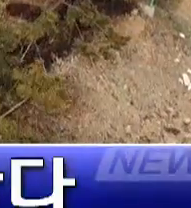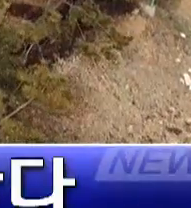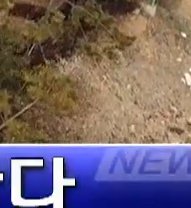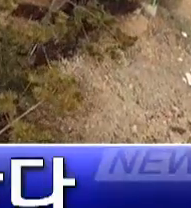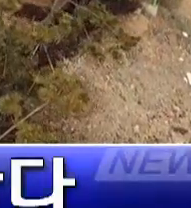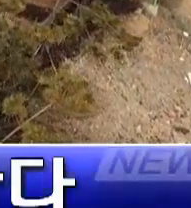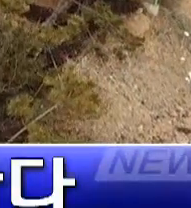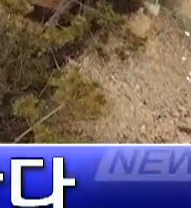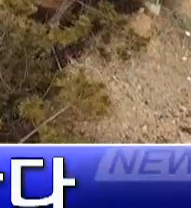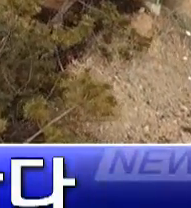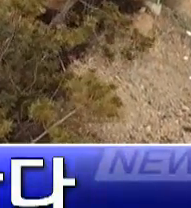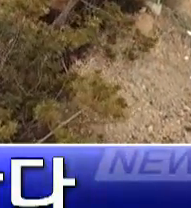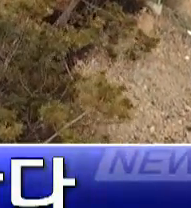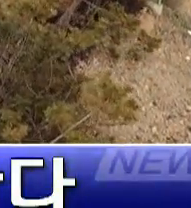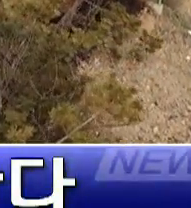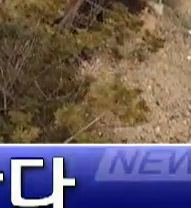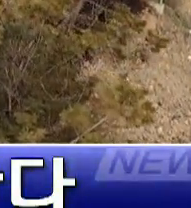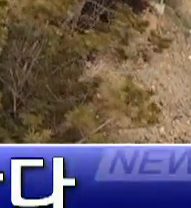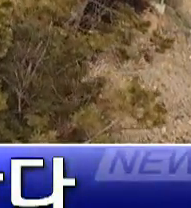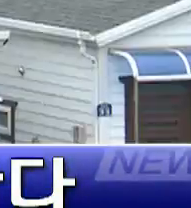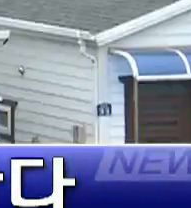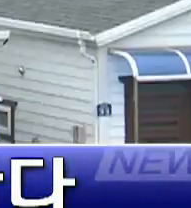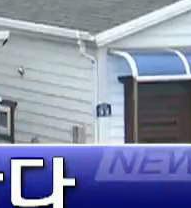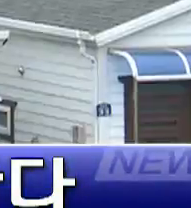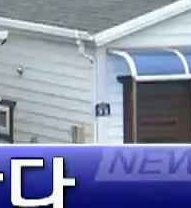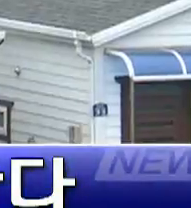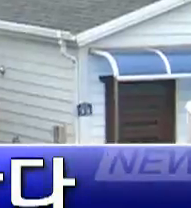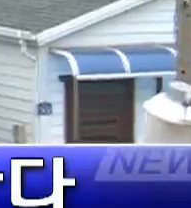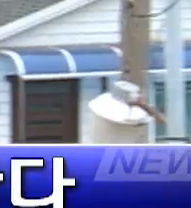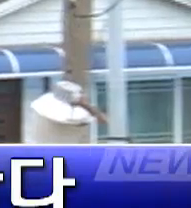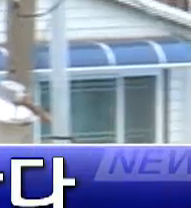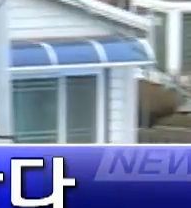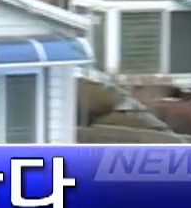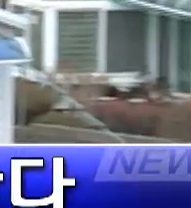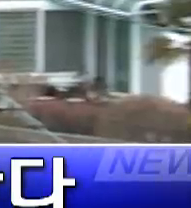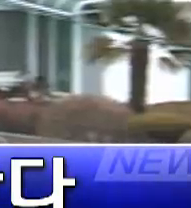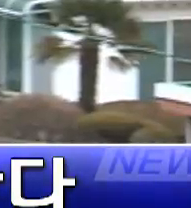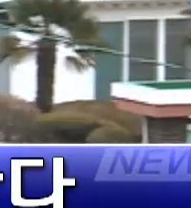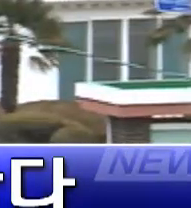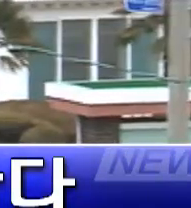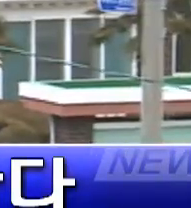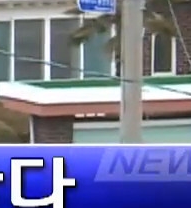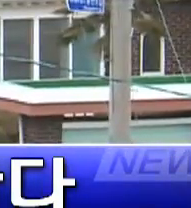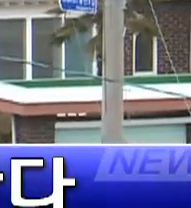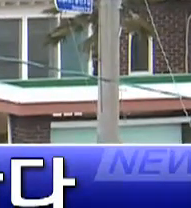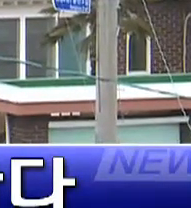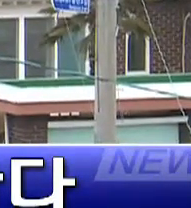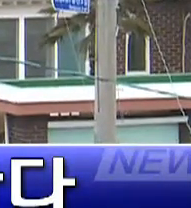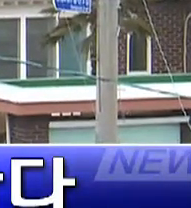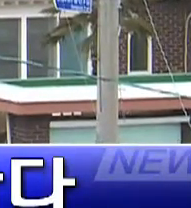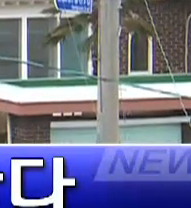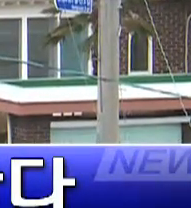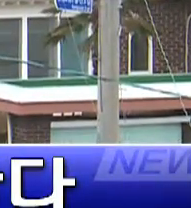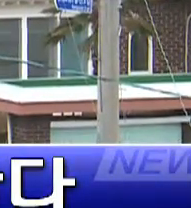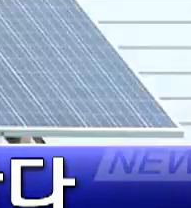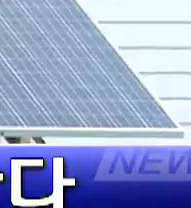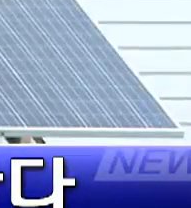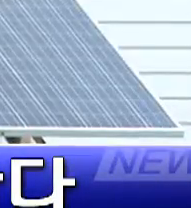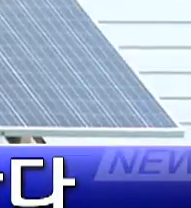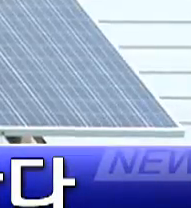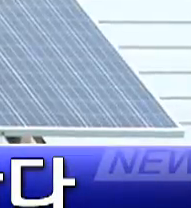부산의 친환경 에너지 마을이 더욱 늘어납니다. 작년 말 가덕도 일원의 친환경 에너지 자립마을이 준공된 데